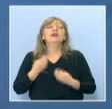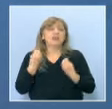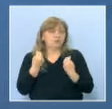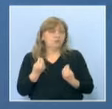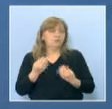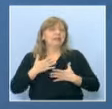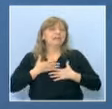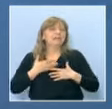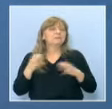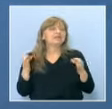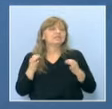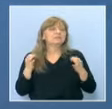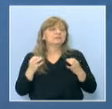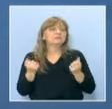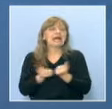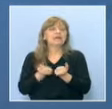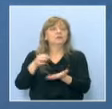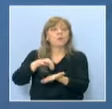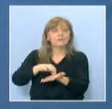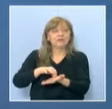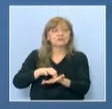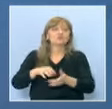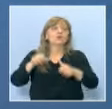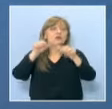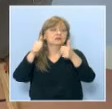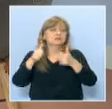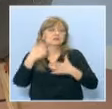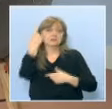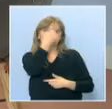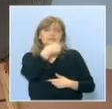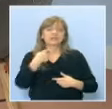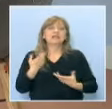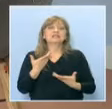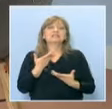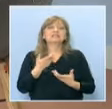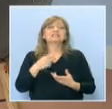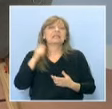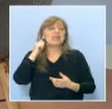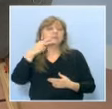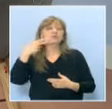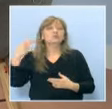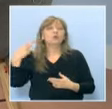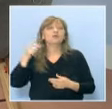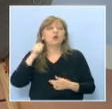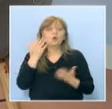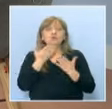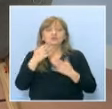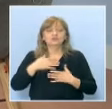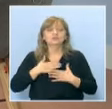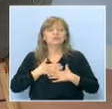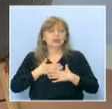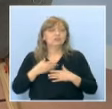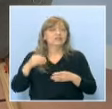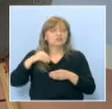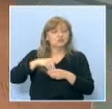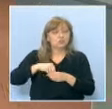специално място с барелев на патрона на училището. Благодаря ви за това участие. Пожелаваме ви